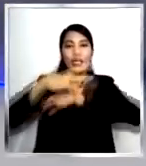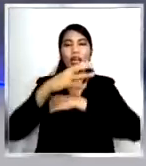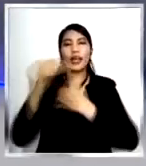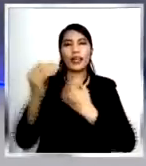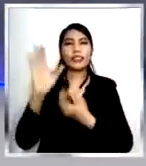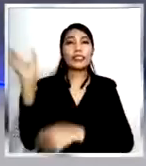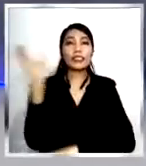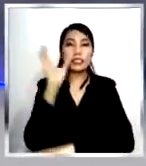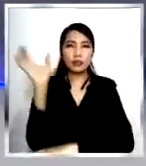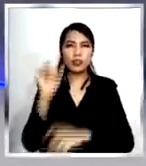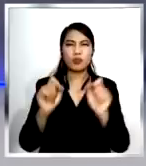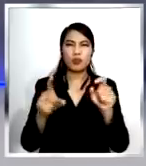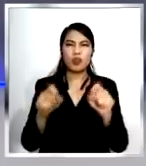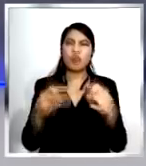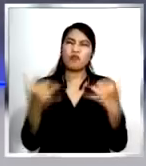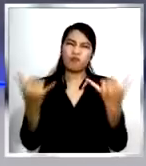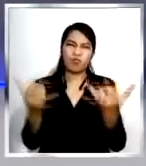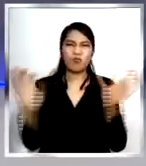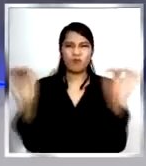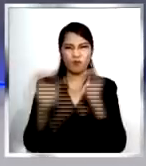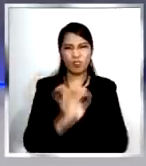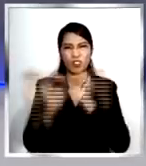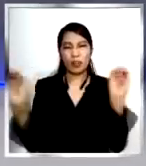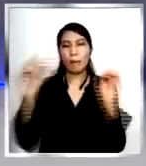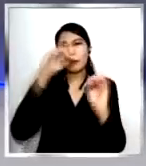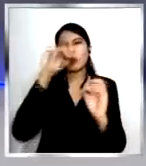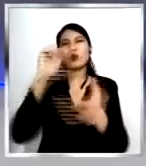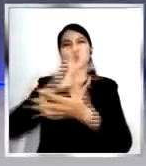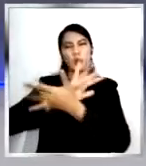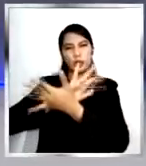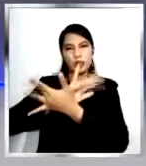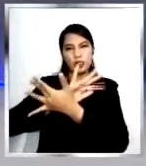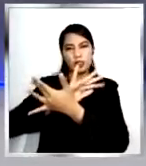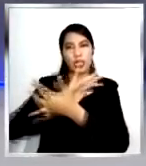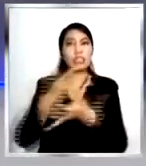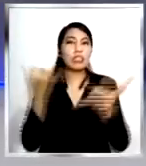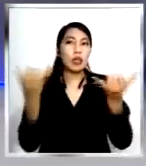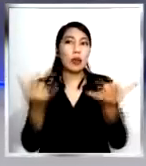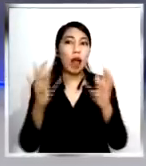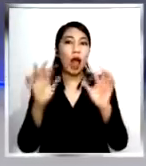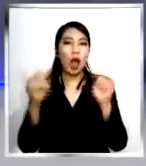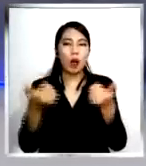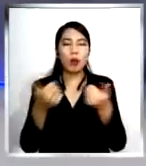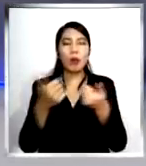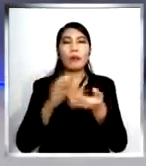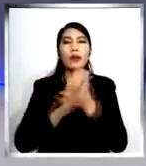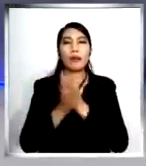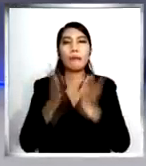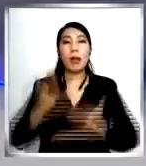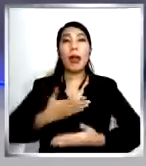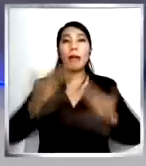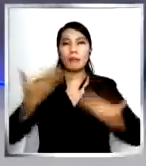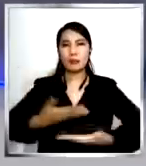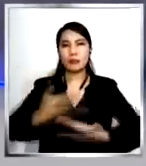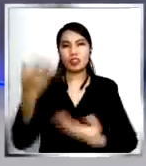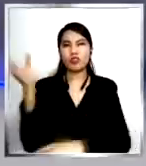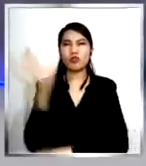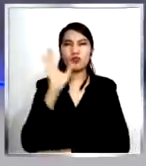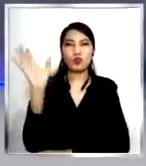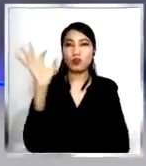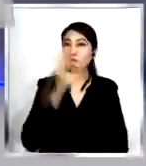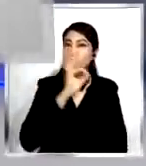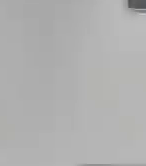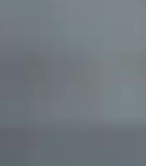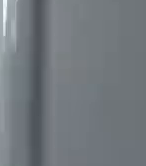nga sa COVID pandemic. Kung ganyan, paano kaya magiging merry ang Christmas ng mga Pinoy? Yan po ang tinutukan ni Sandra